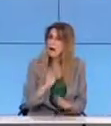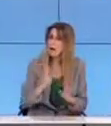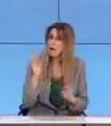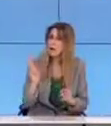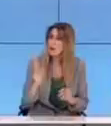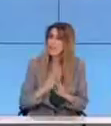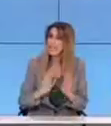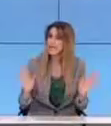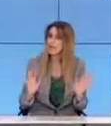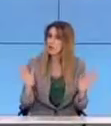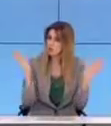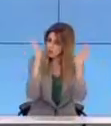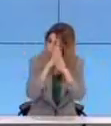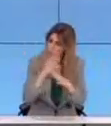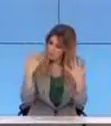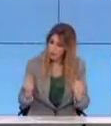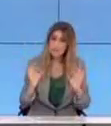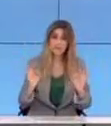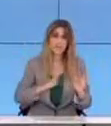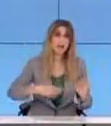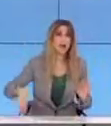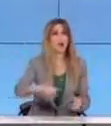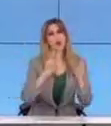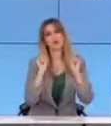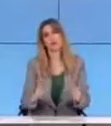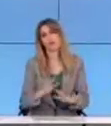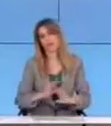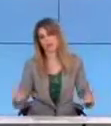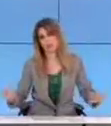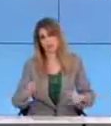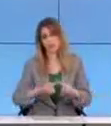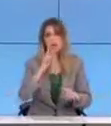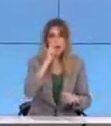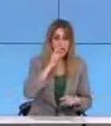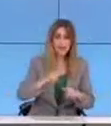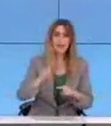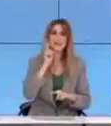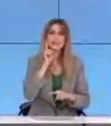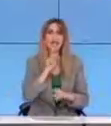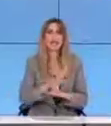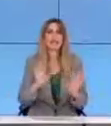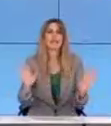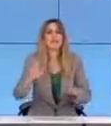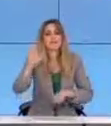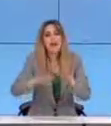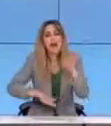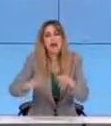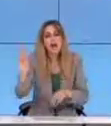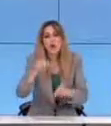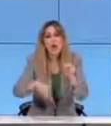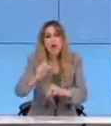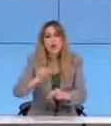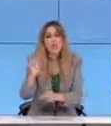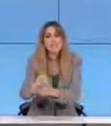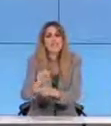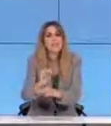Βεβαίως, τις τελικές αποφάσεις θα τις πάρει ο ελληνικός λαός. Οι Ελληνίδες και οι Έλληνες, με την ετοιμιγορία τους, θα αποφασίσουν αν θα προχωρήσουμε